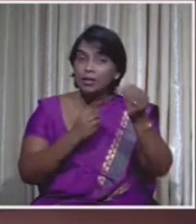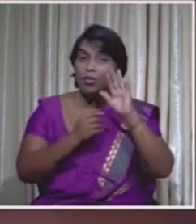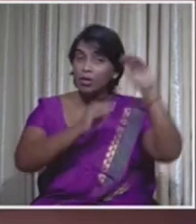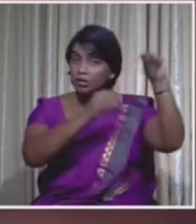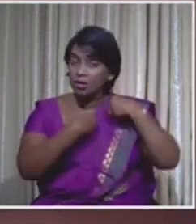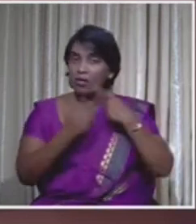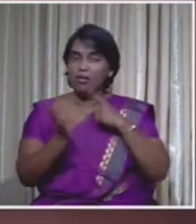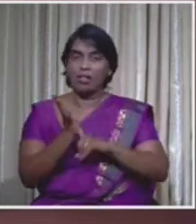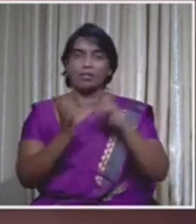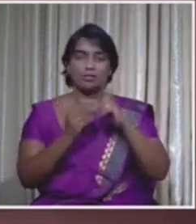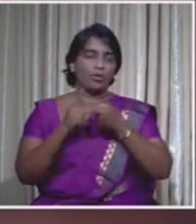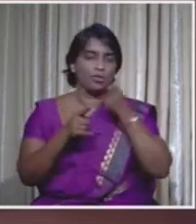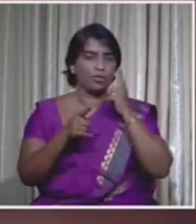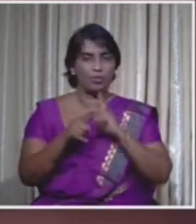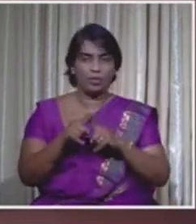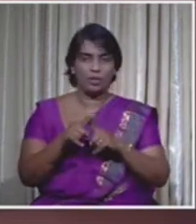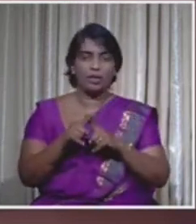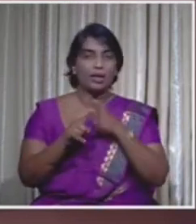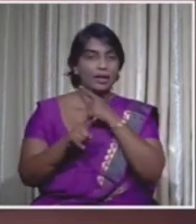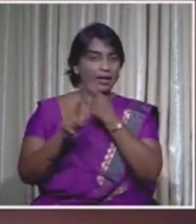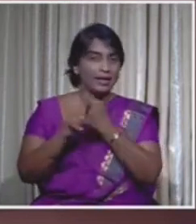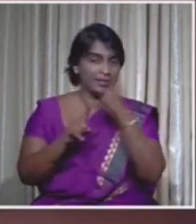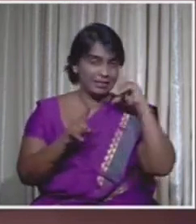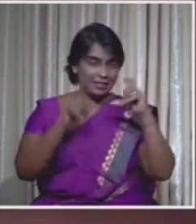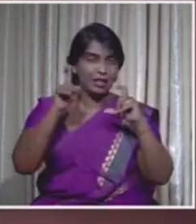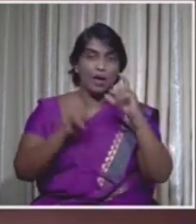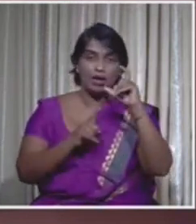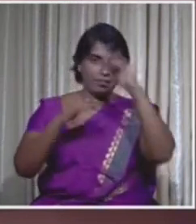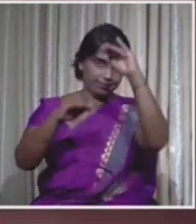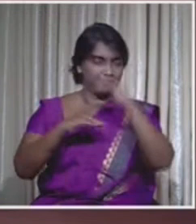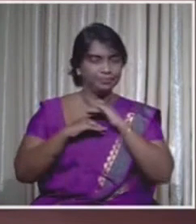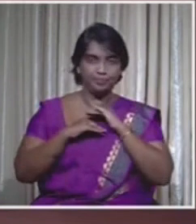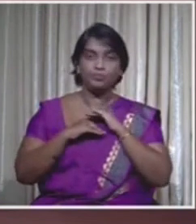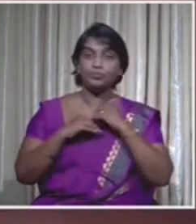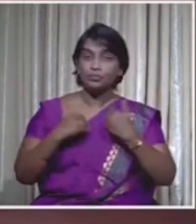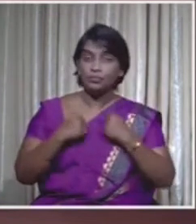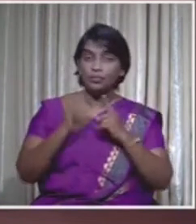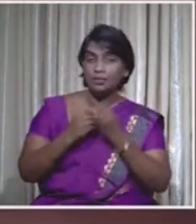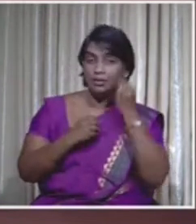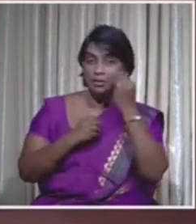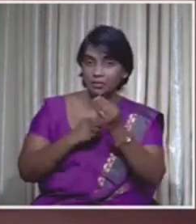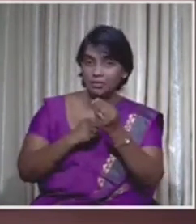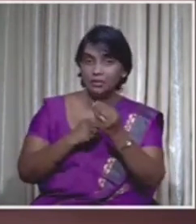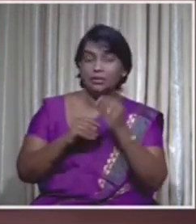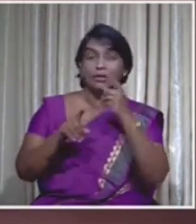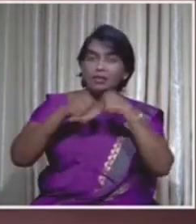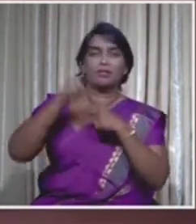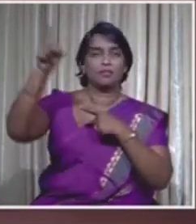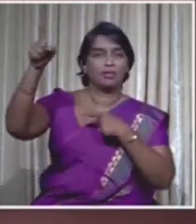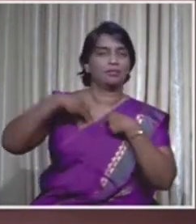කරුට දැන් උදාහරණයකට ගත්තොත් කිණ්ඩාව සමාගමෙන් කාබනික පොහොර ආනයනය කරනවා හැබැයි අපි ණයවර ලිපිය නිකුත් කරන්නේ කිණ්ඩාව